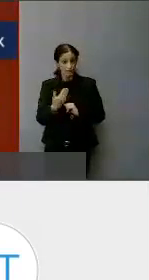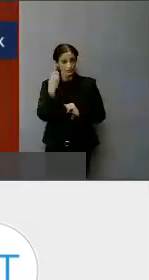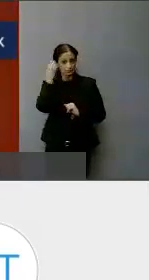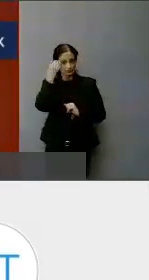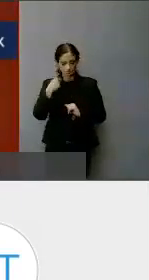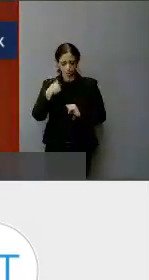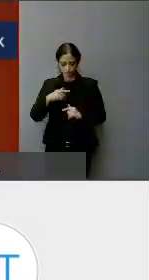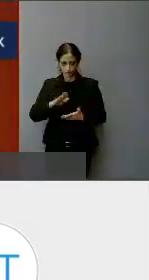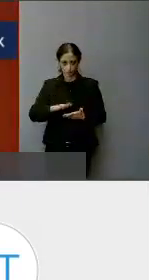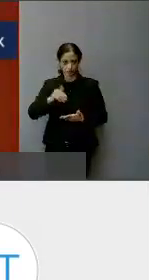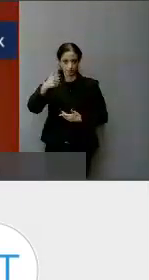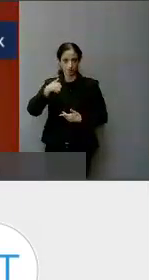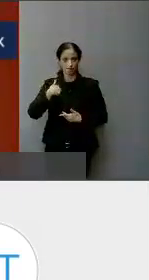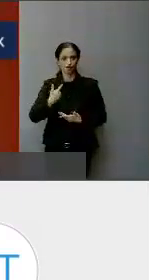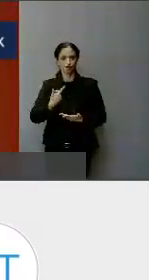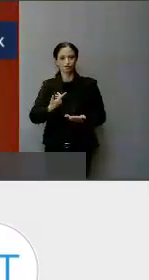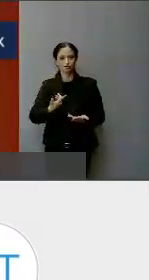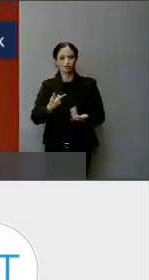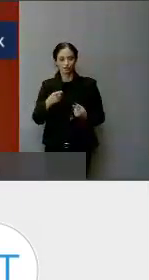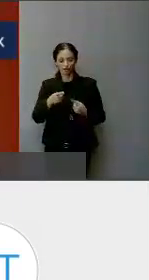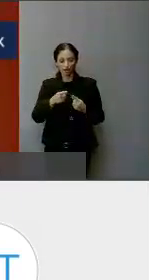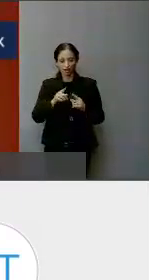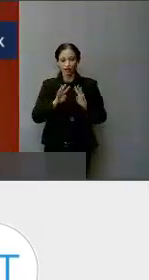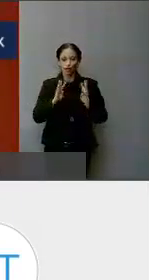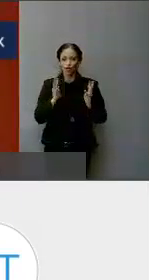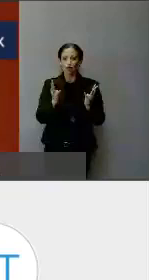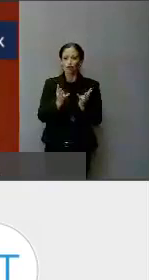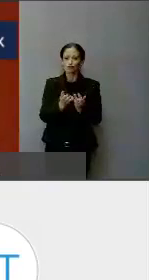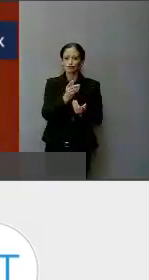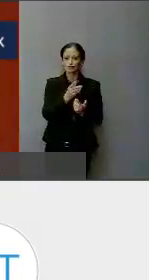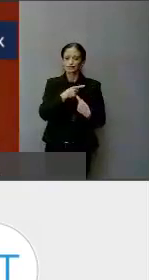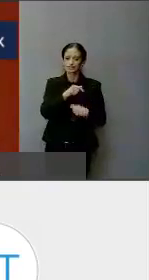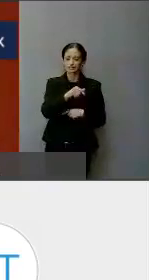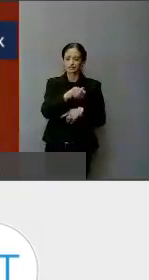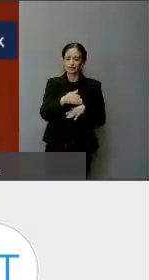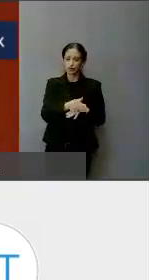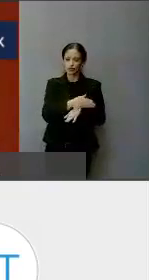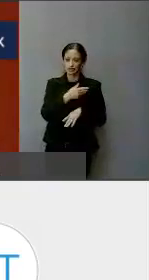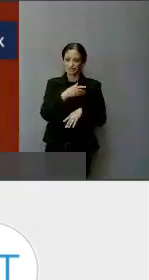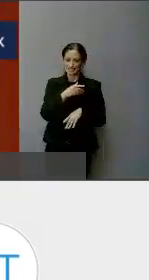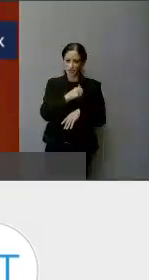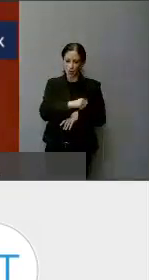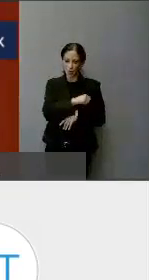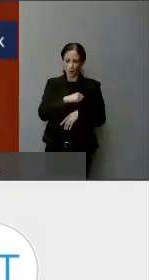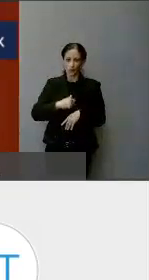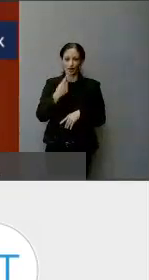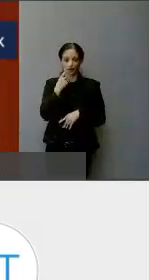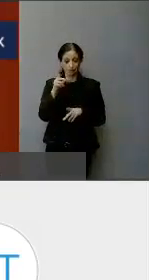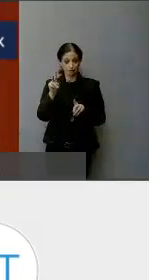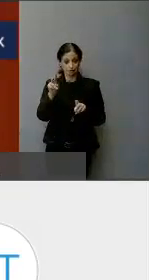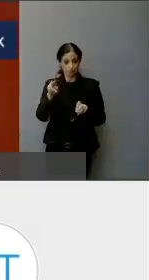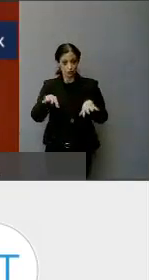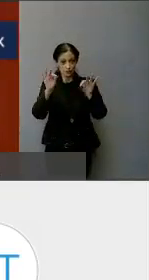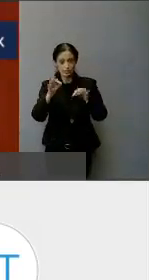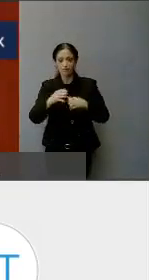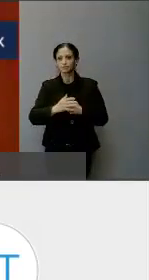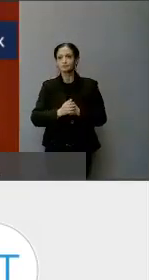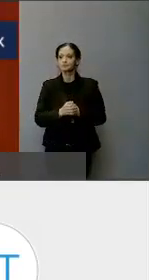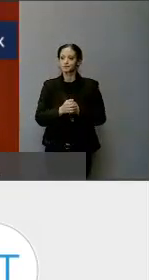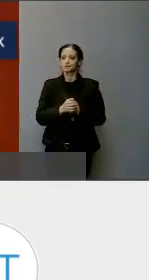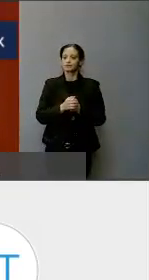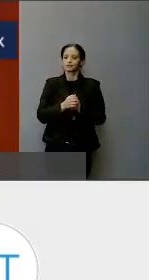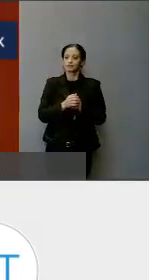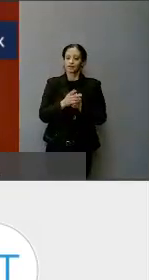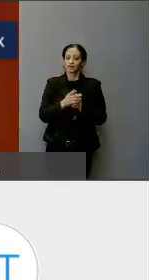consiglio comunale che vengano depositate due sospensive partiamo dalle premesse insomma la su citata delibera non è ammissibile